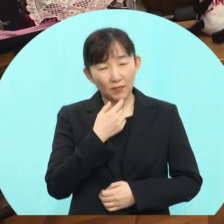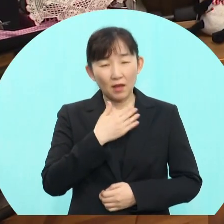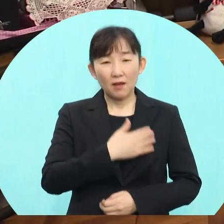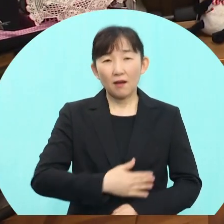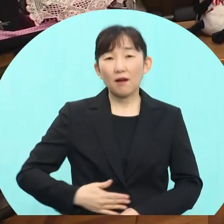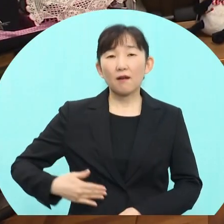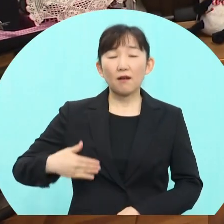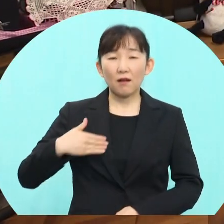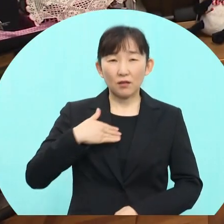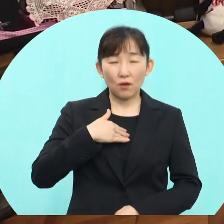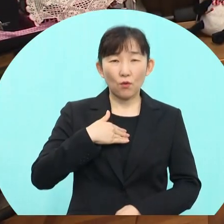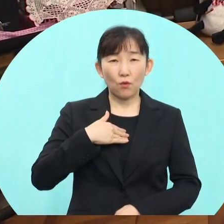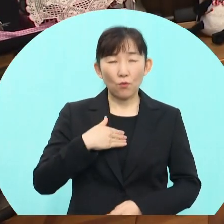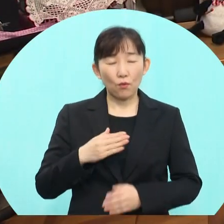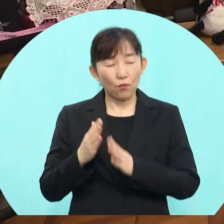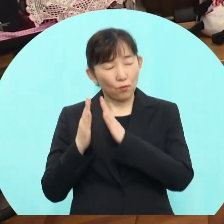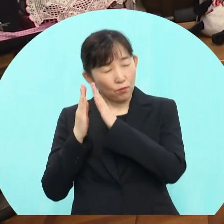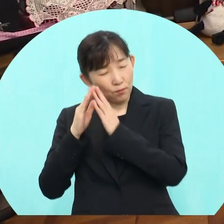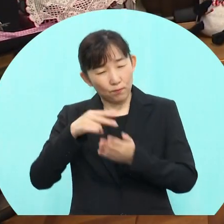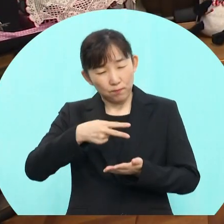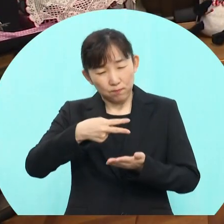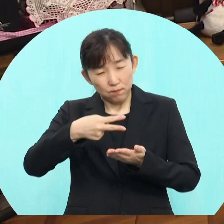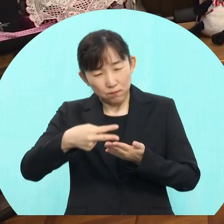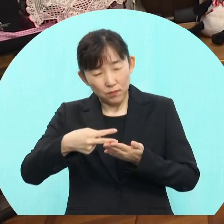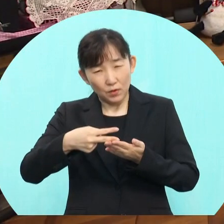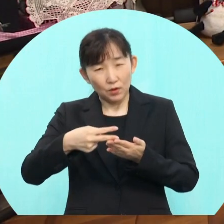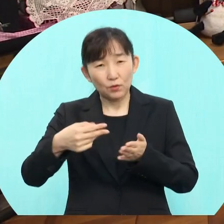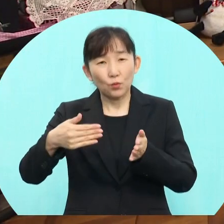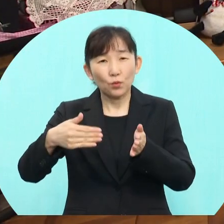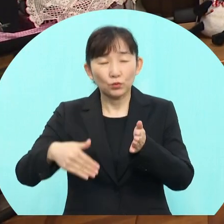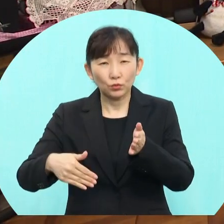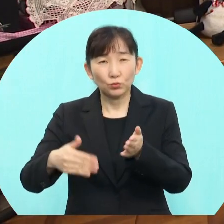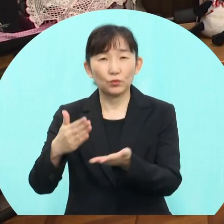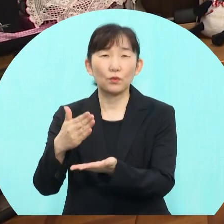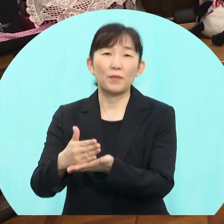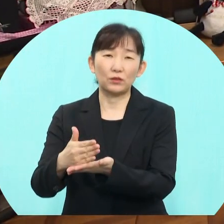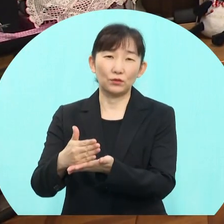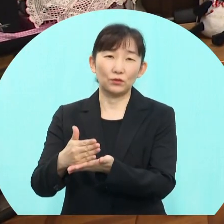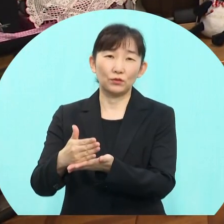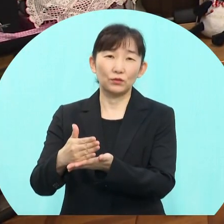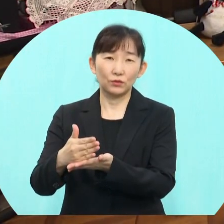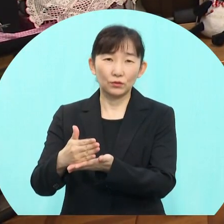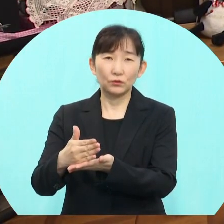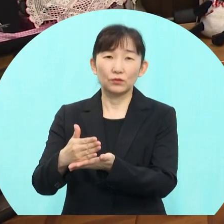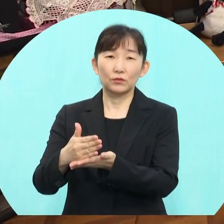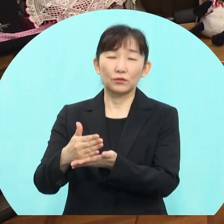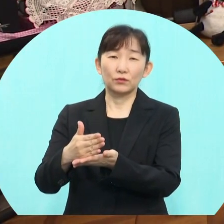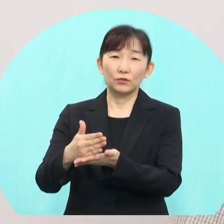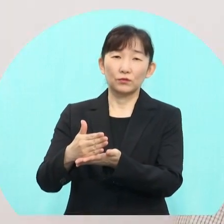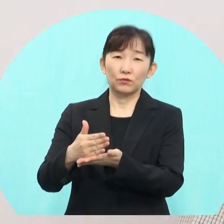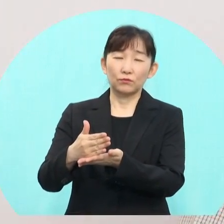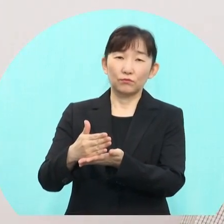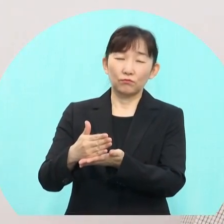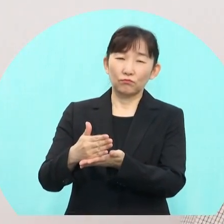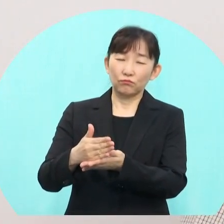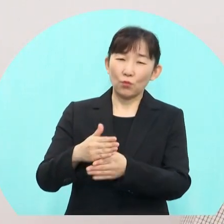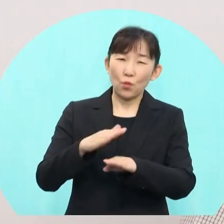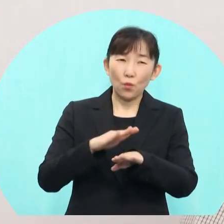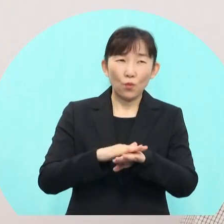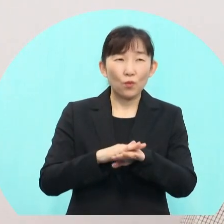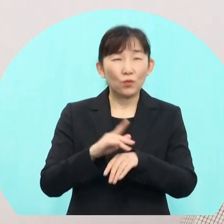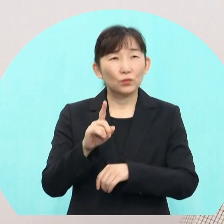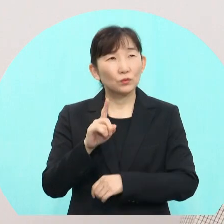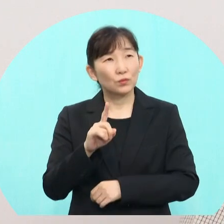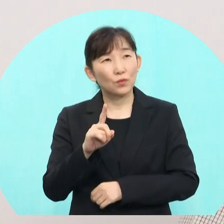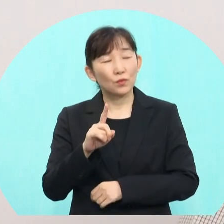体をその横たえかけるんですけどもね、ストップしてしまって、どう